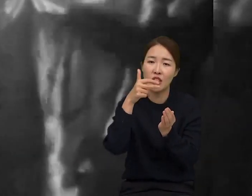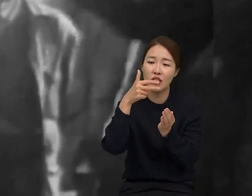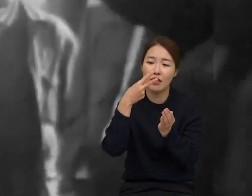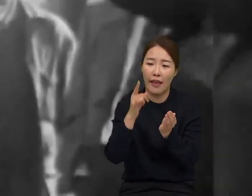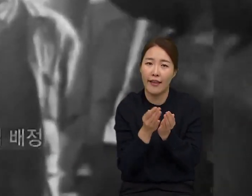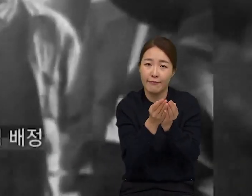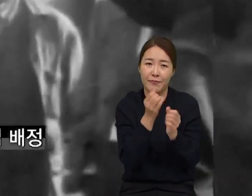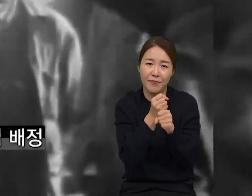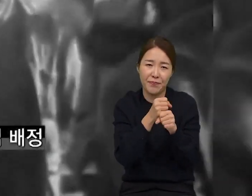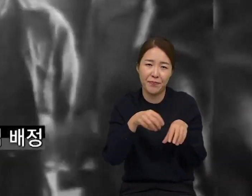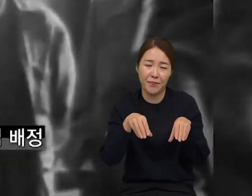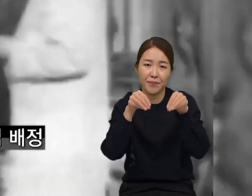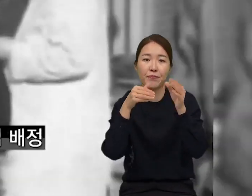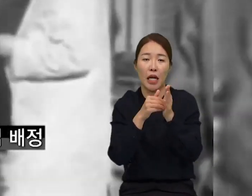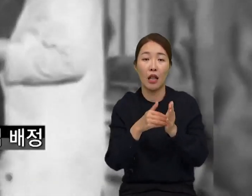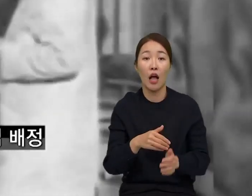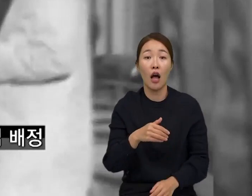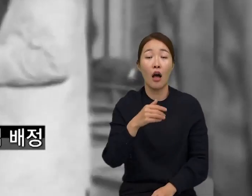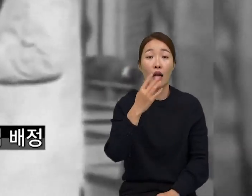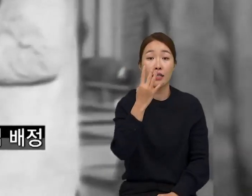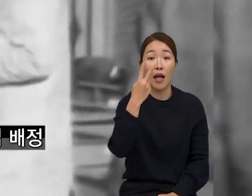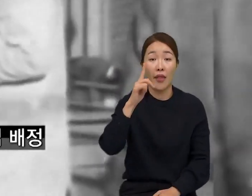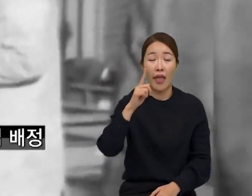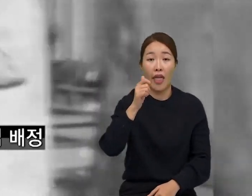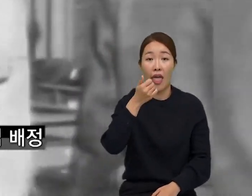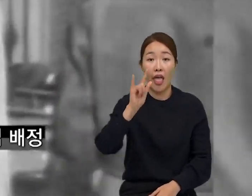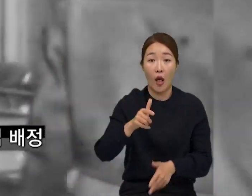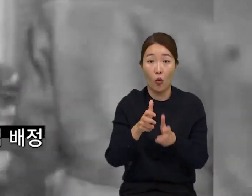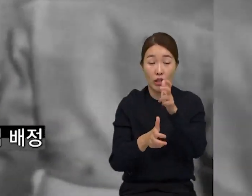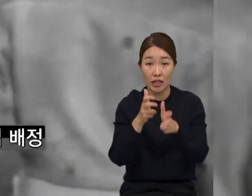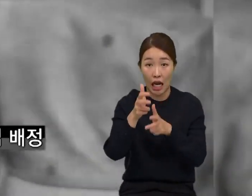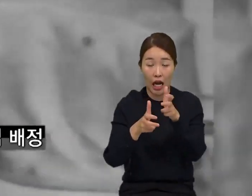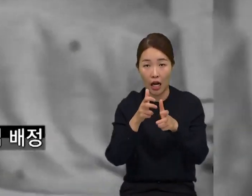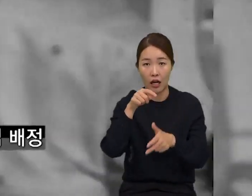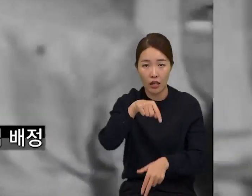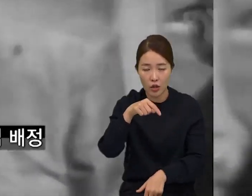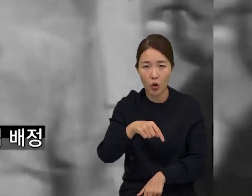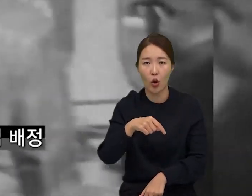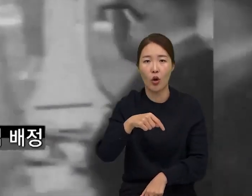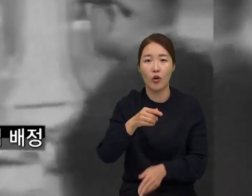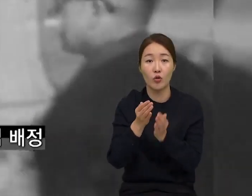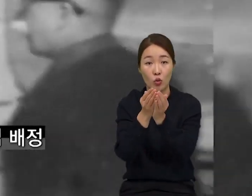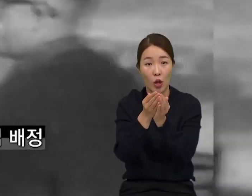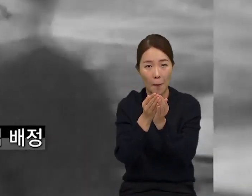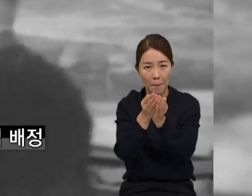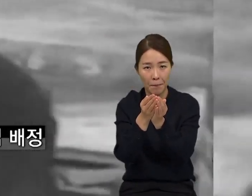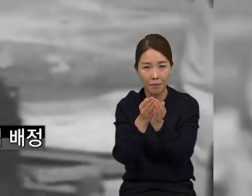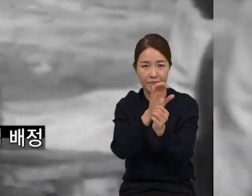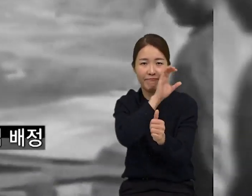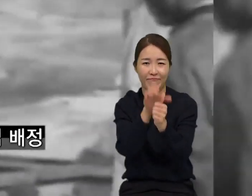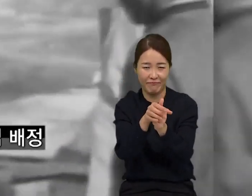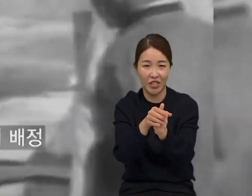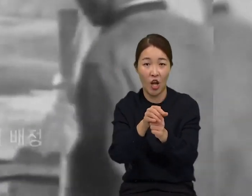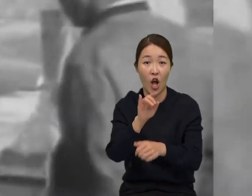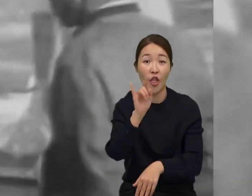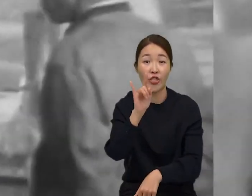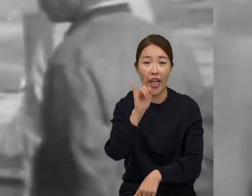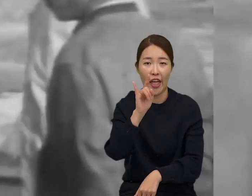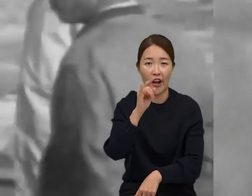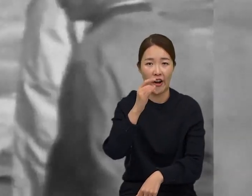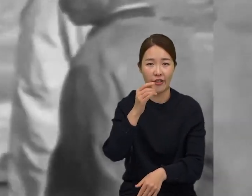한편 4대 핵공장 사업에서 조선업을 배정받은 현대건설의 정주영도 조선소 건설에 나섰다.